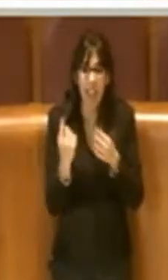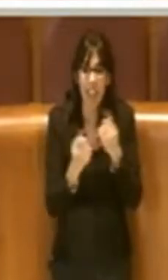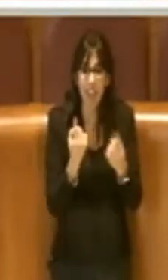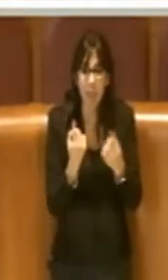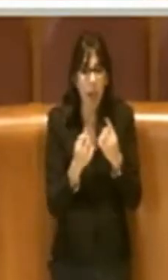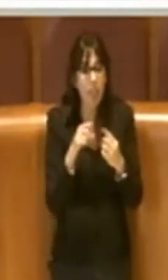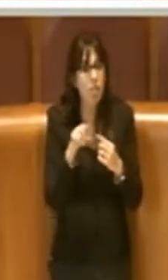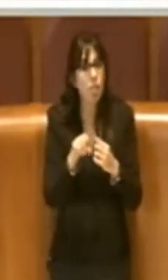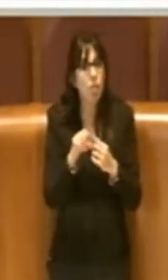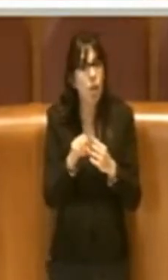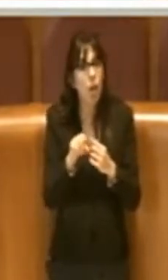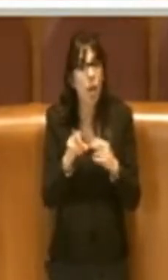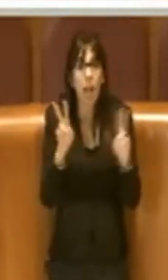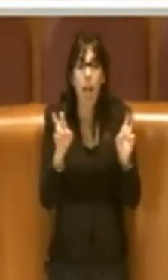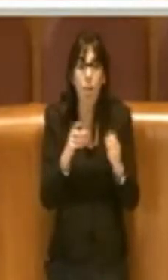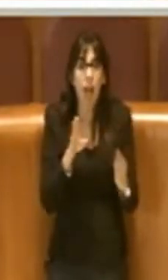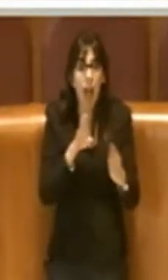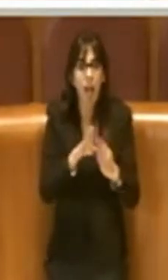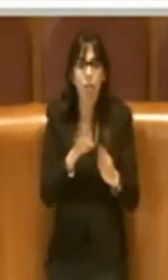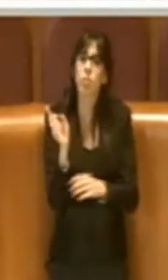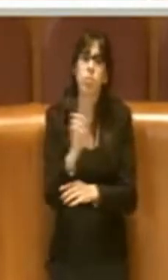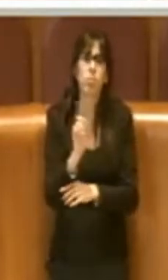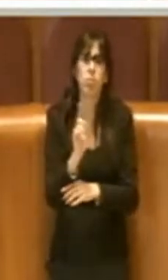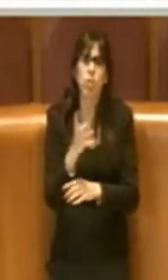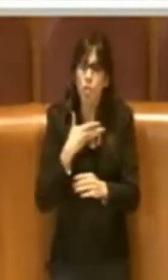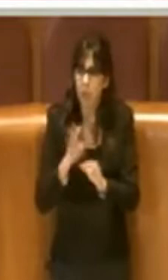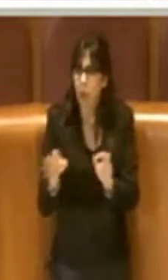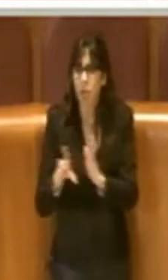determinati temi, perché